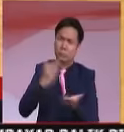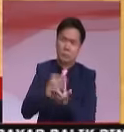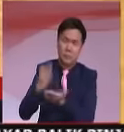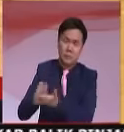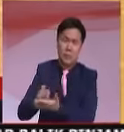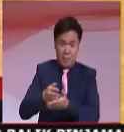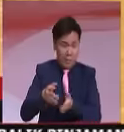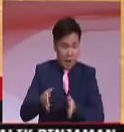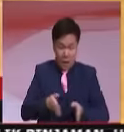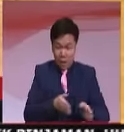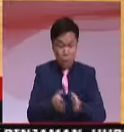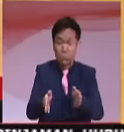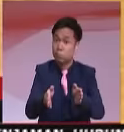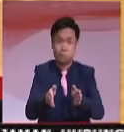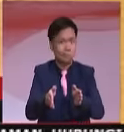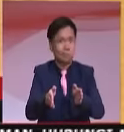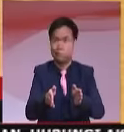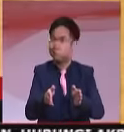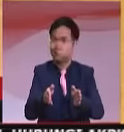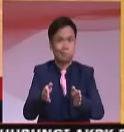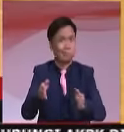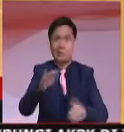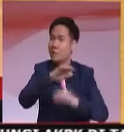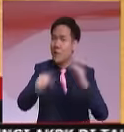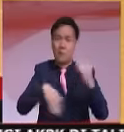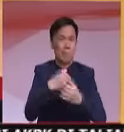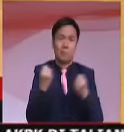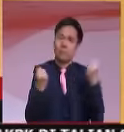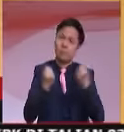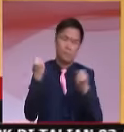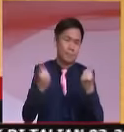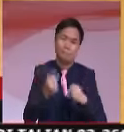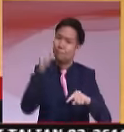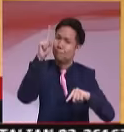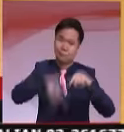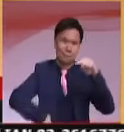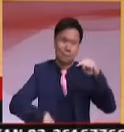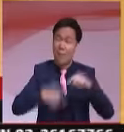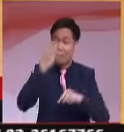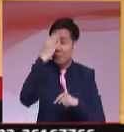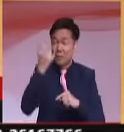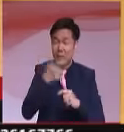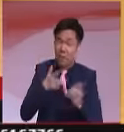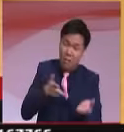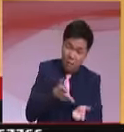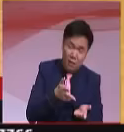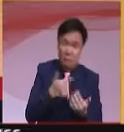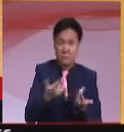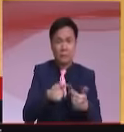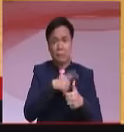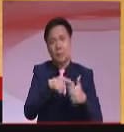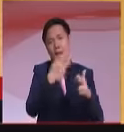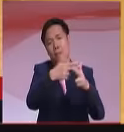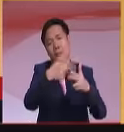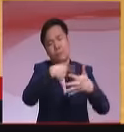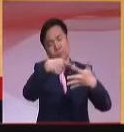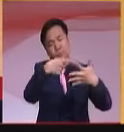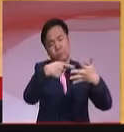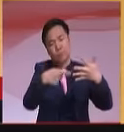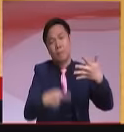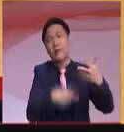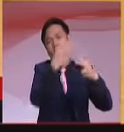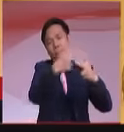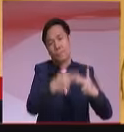200meter tidak dapat dilalui semua jenis kendaraan cuma panjang selibat adalah kejemur kembung tabut tabut